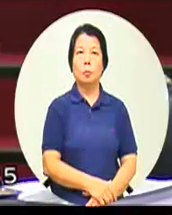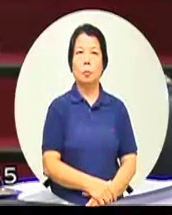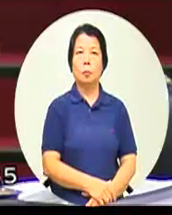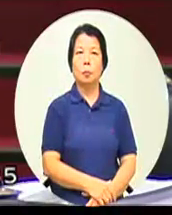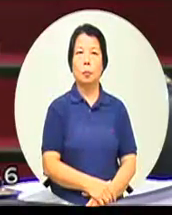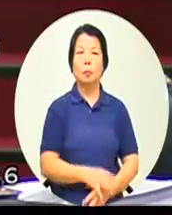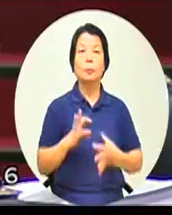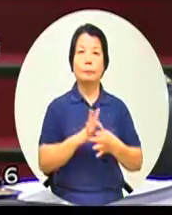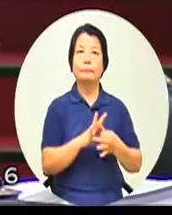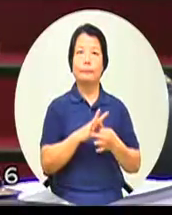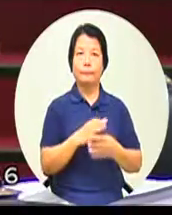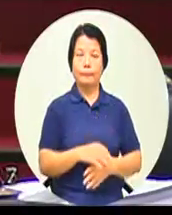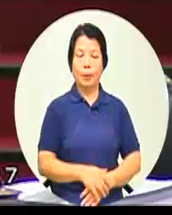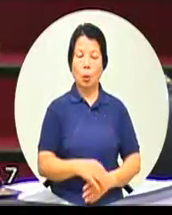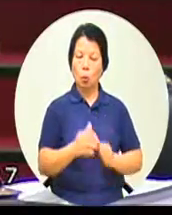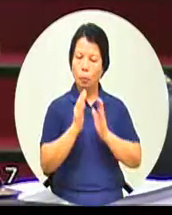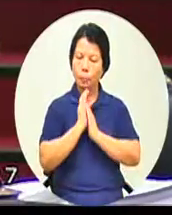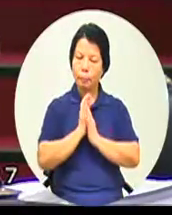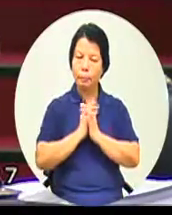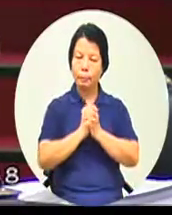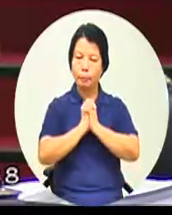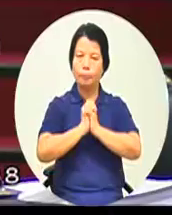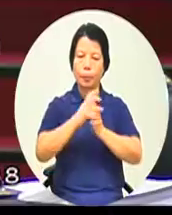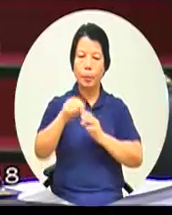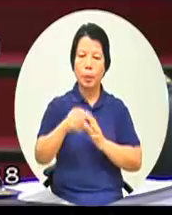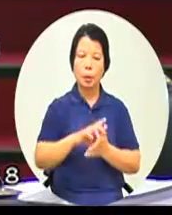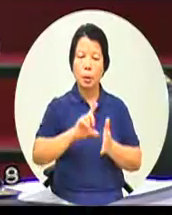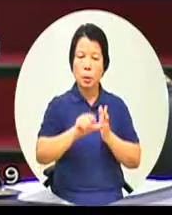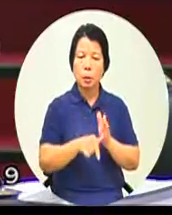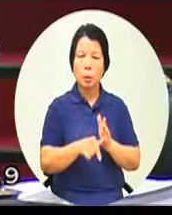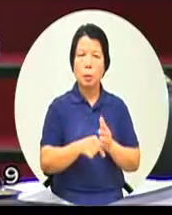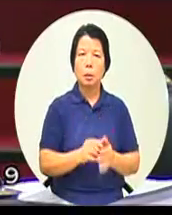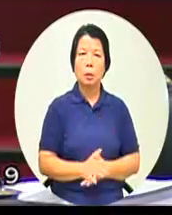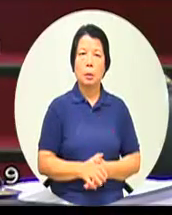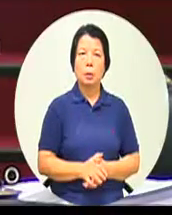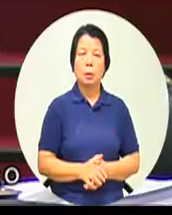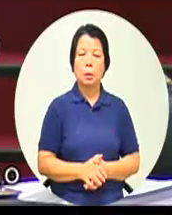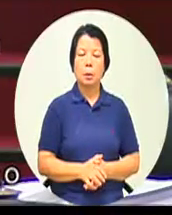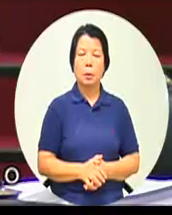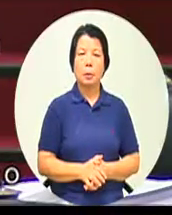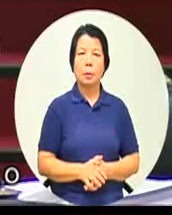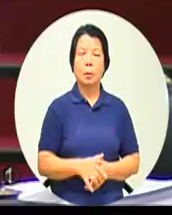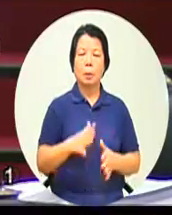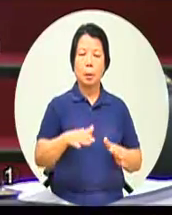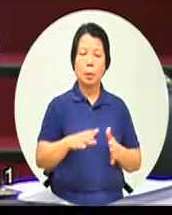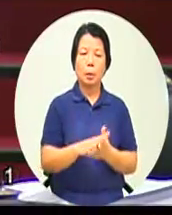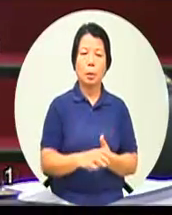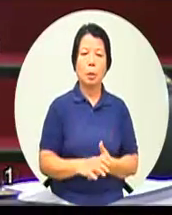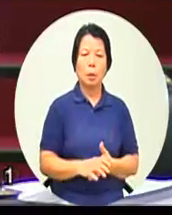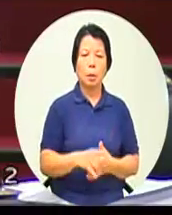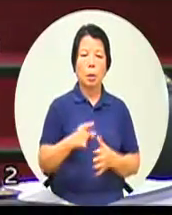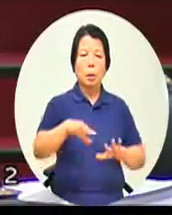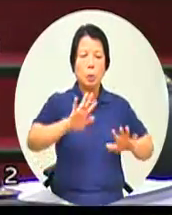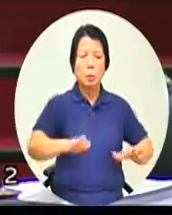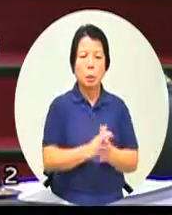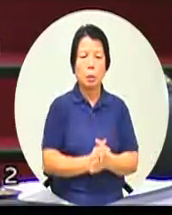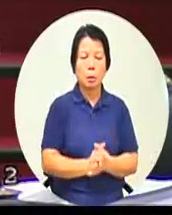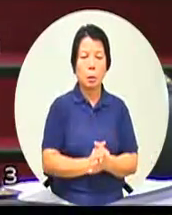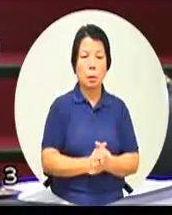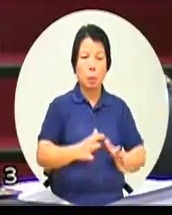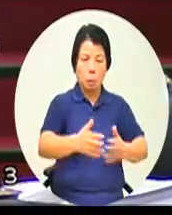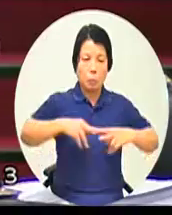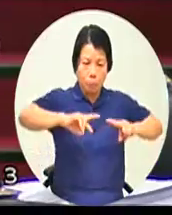所以，我拜托这个时机过渡时期过了，你那测试要做改善的时间要